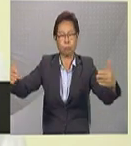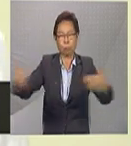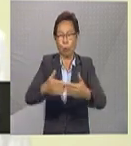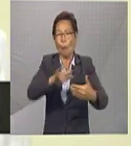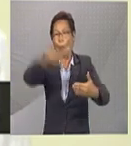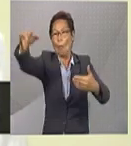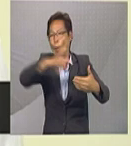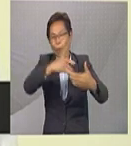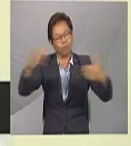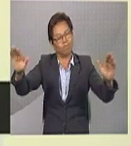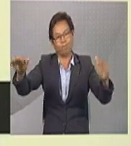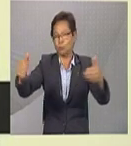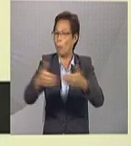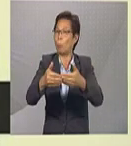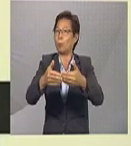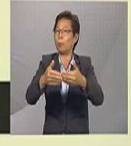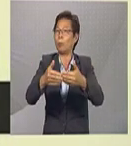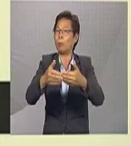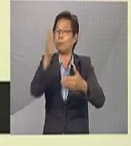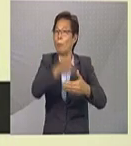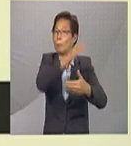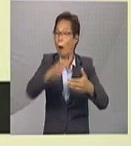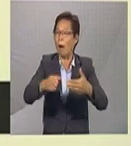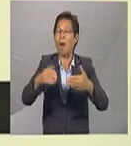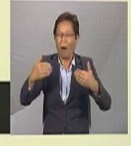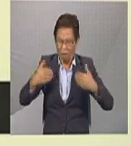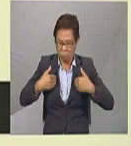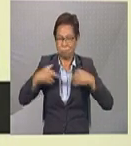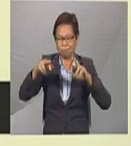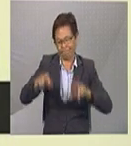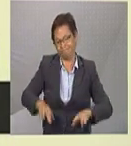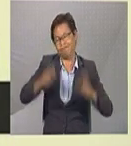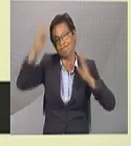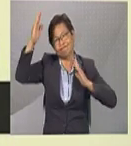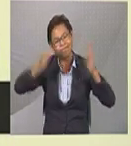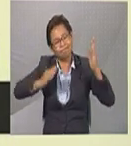masuk. Ada di kalangan rakyat kita yang